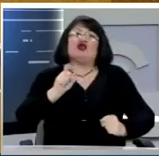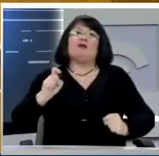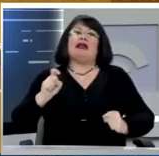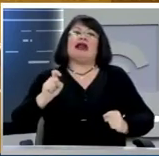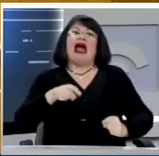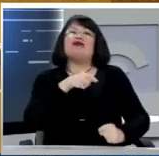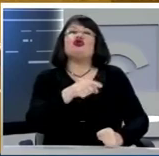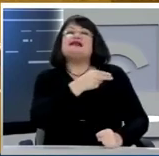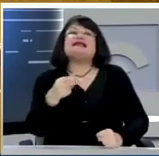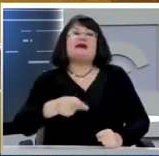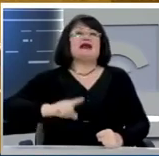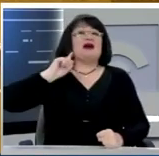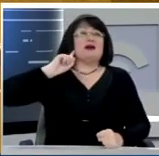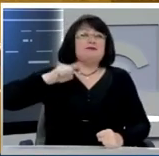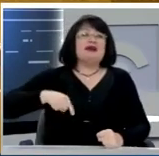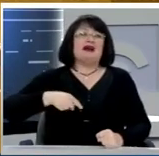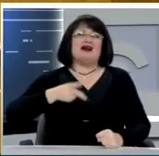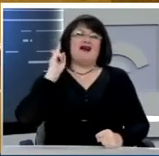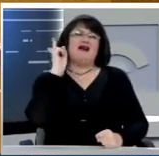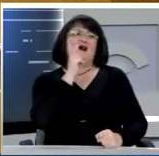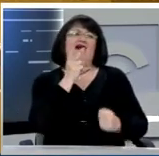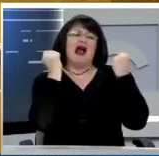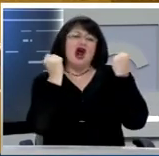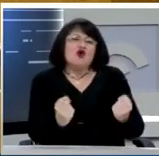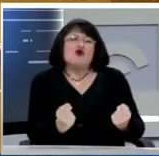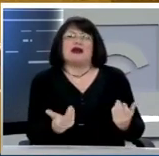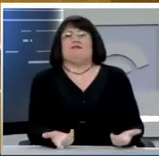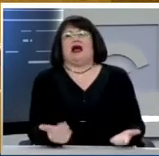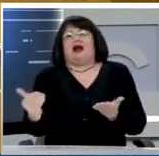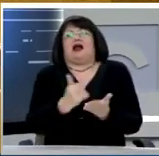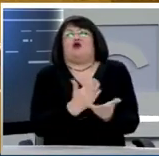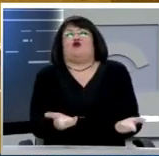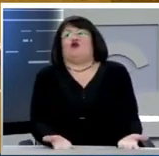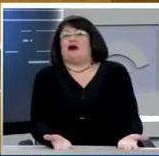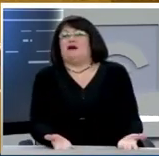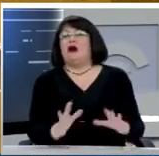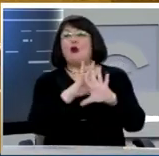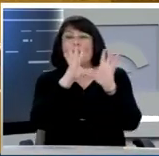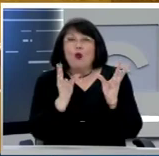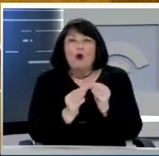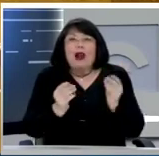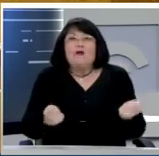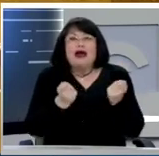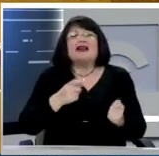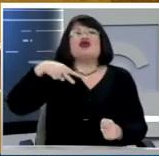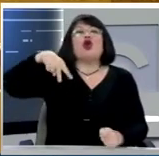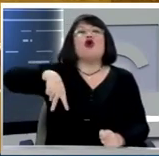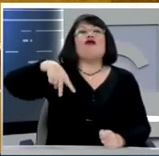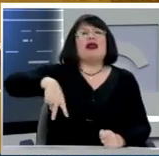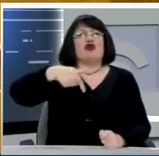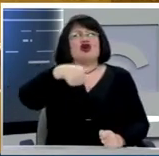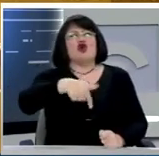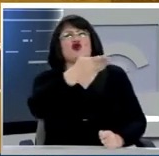είναι απιστία. Είναι κακούργημα. Από αυτά, όλα που έχετε κάνει και ο Λοβέρδος, ο